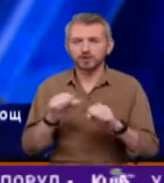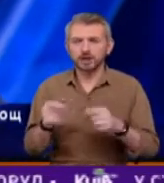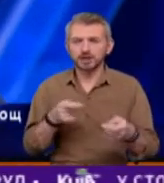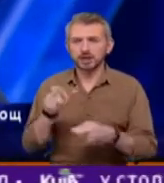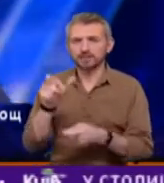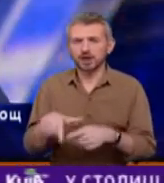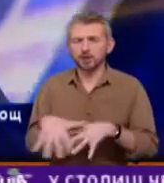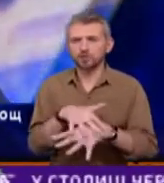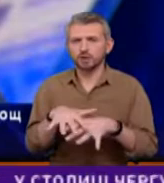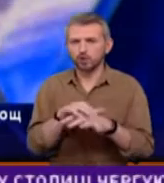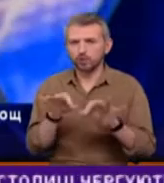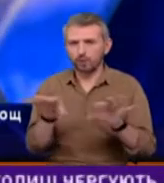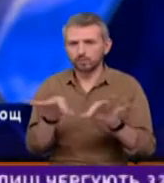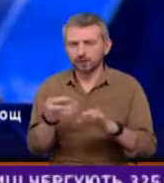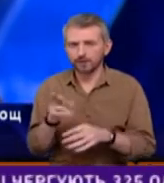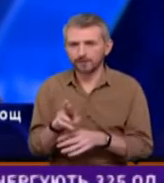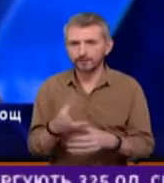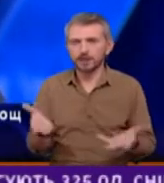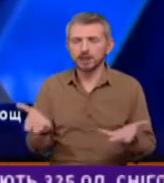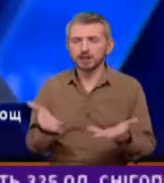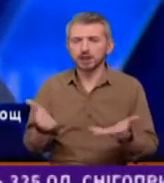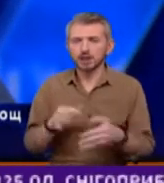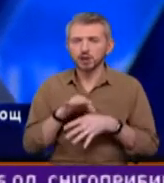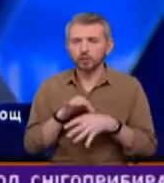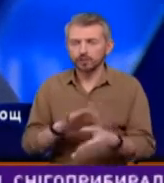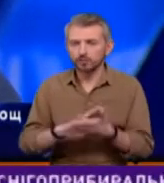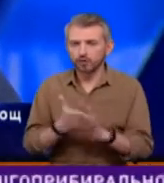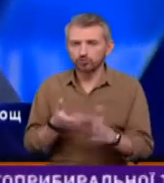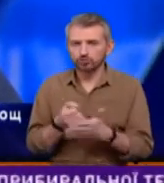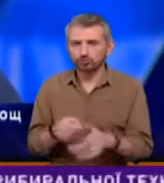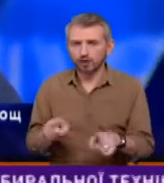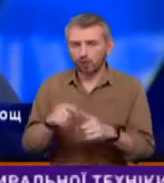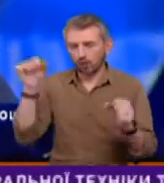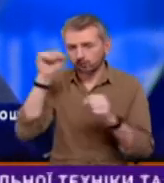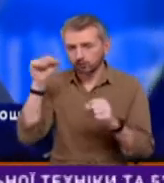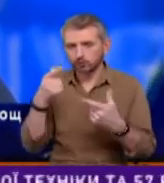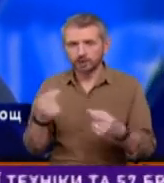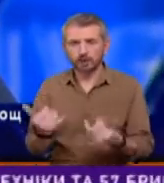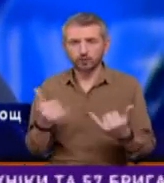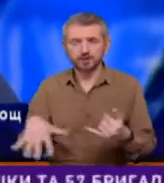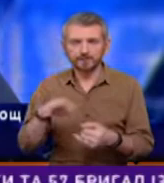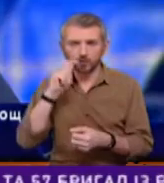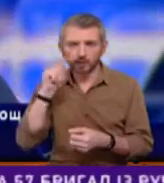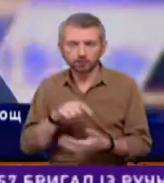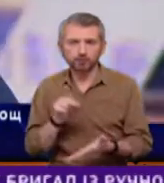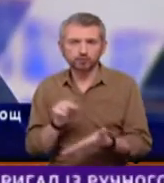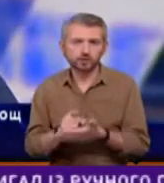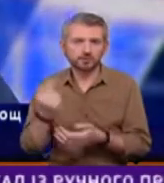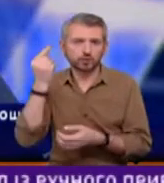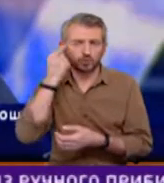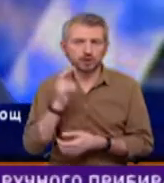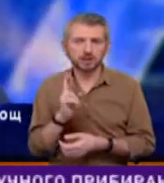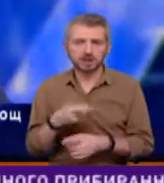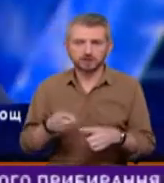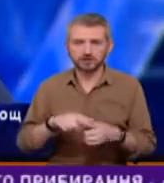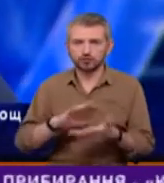керівника суспільного мовлення, який довів ситуацію до такого абсурду, де сьогодні ми всі України мусимо думати, як з